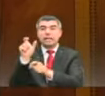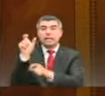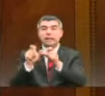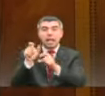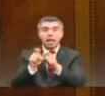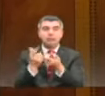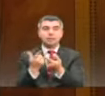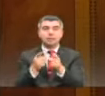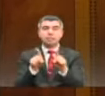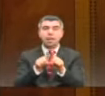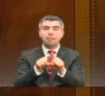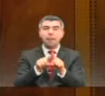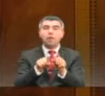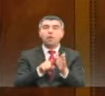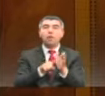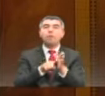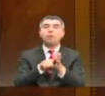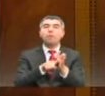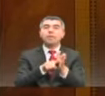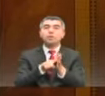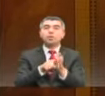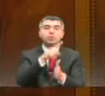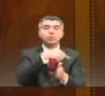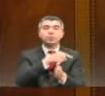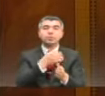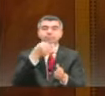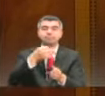وتأهيل التجار الصغار والمتوسطين،